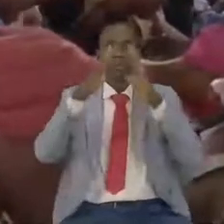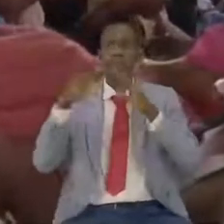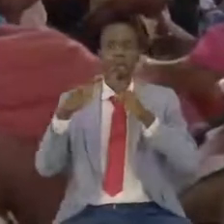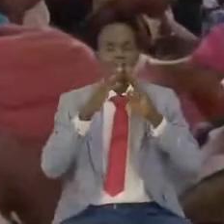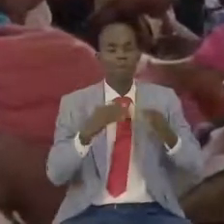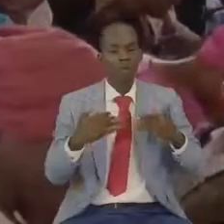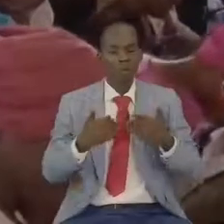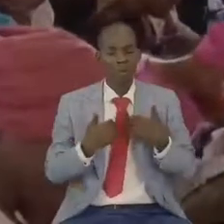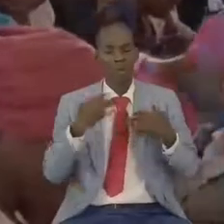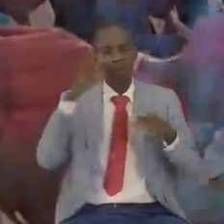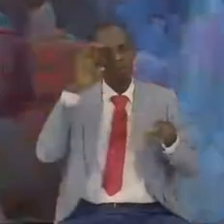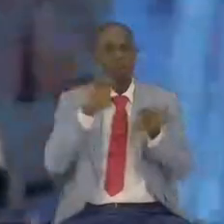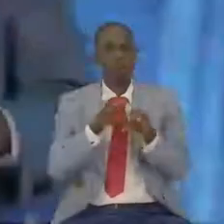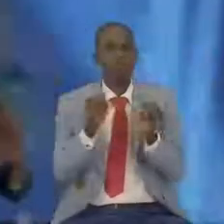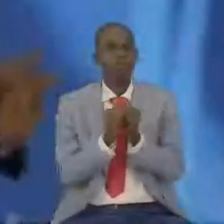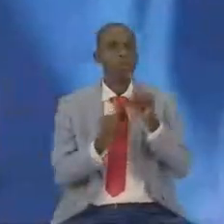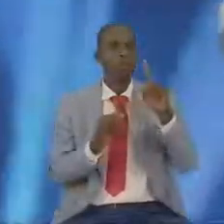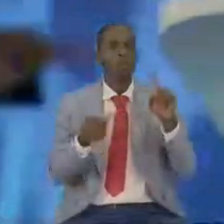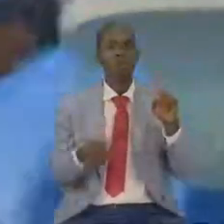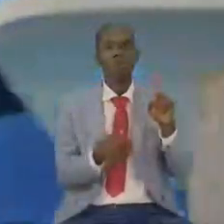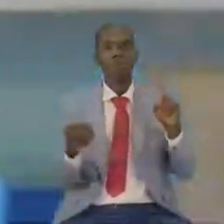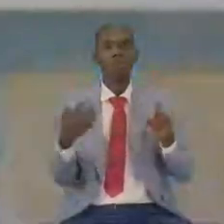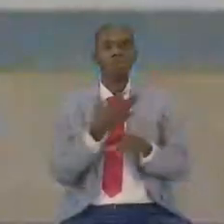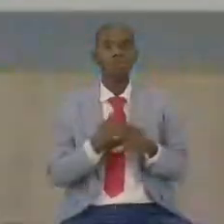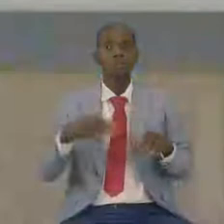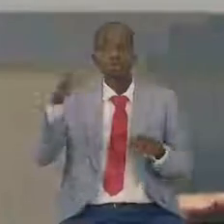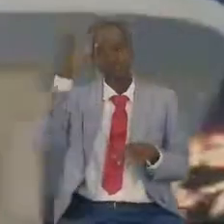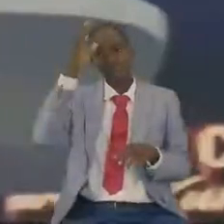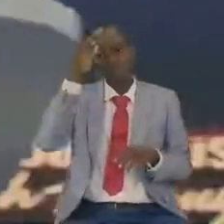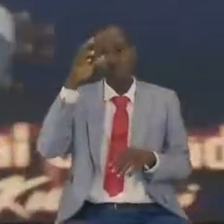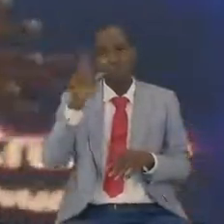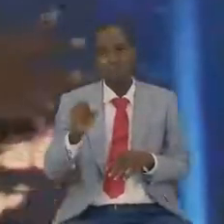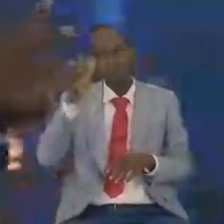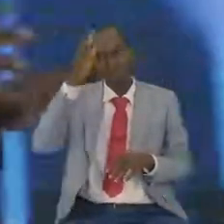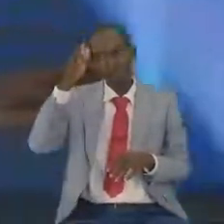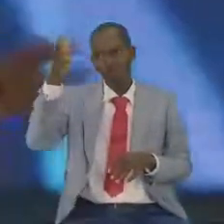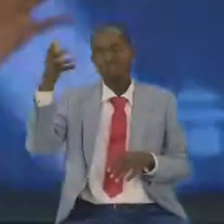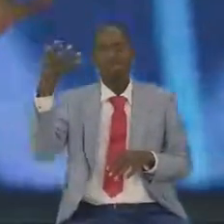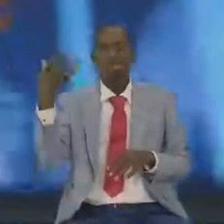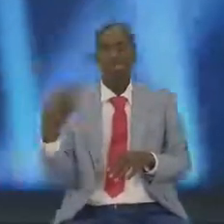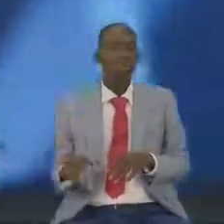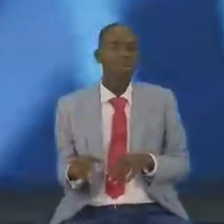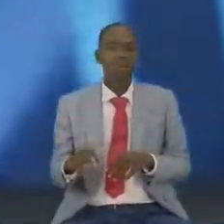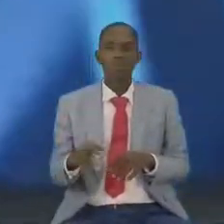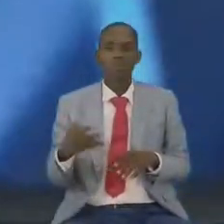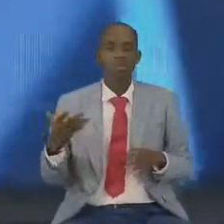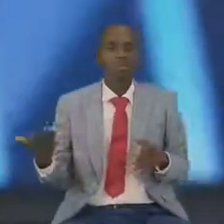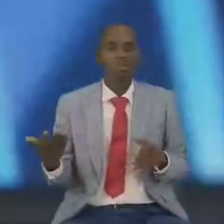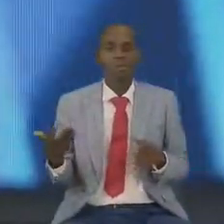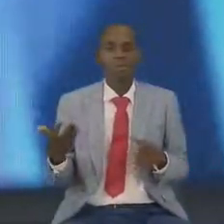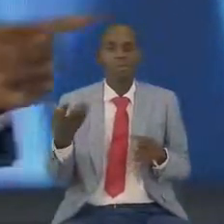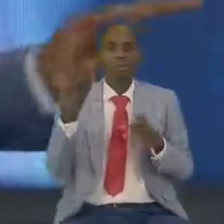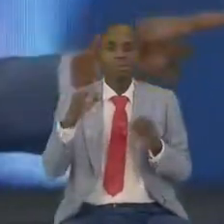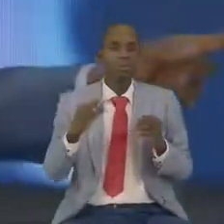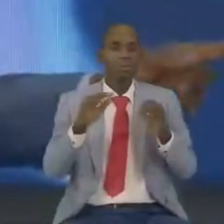des alliances entre elles. Et même des pères, par des tribus font des